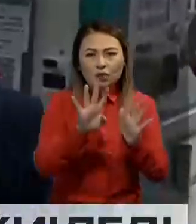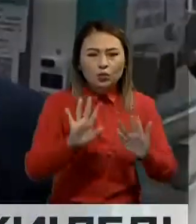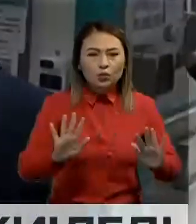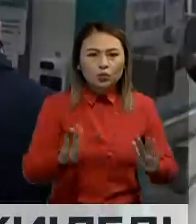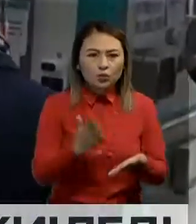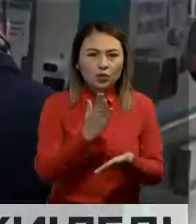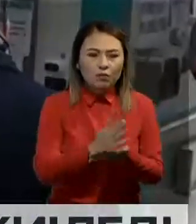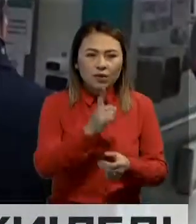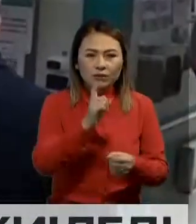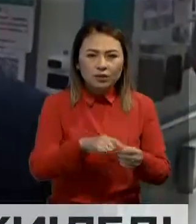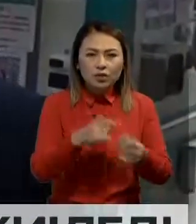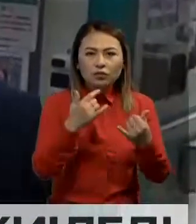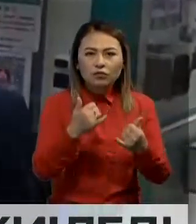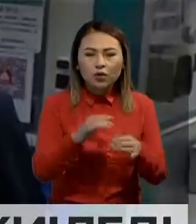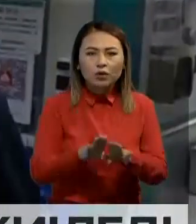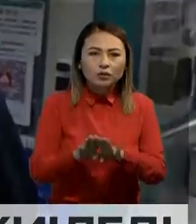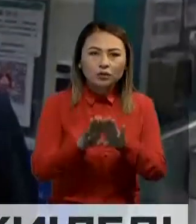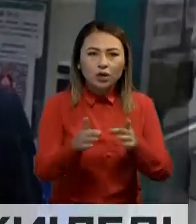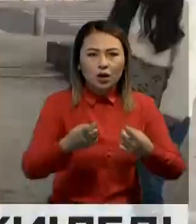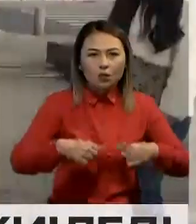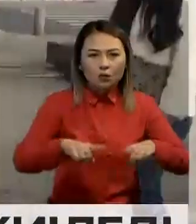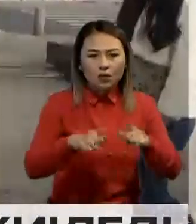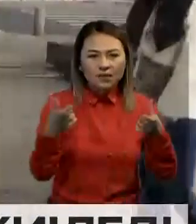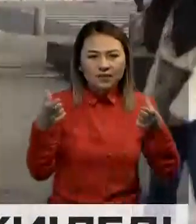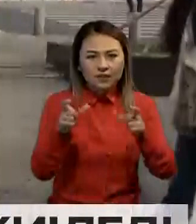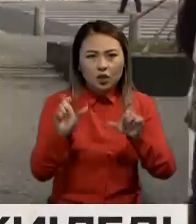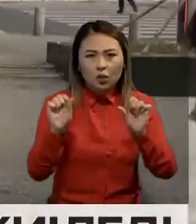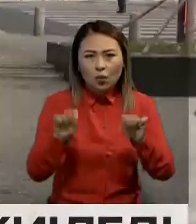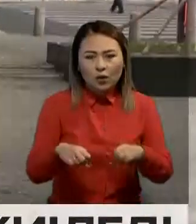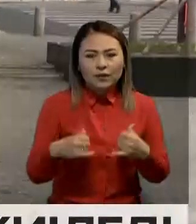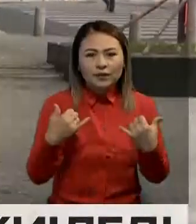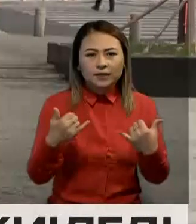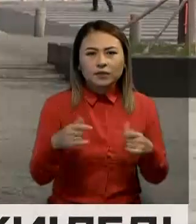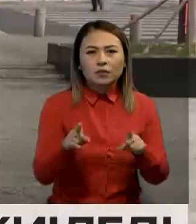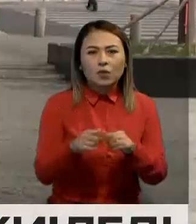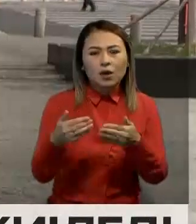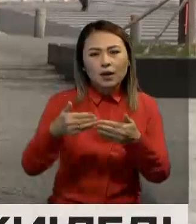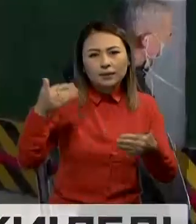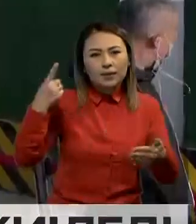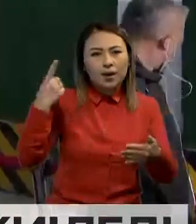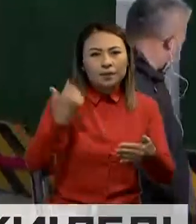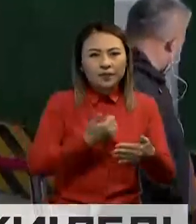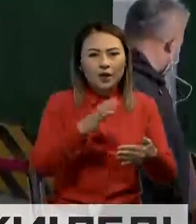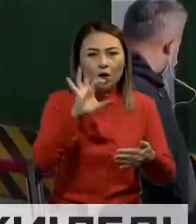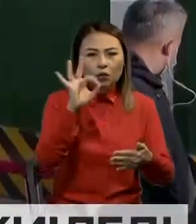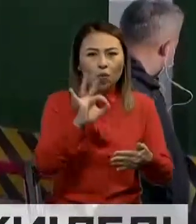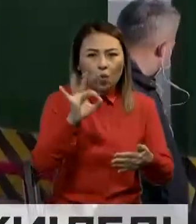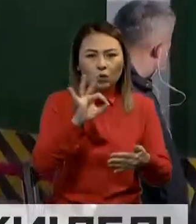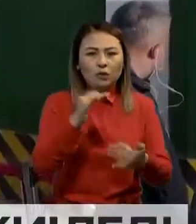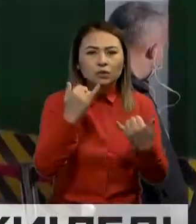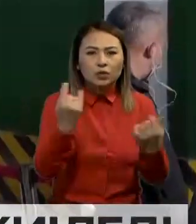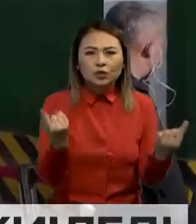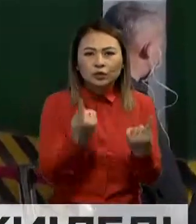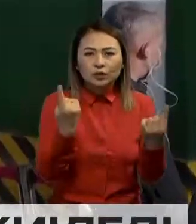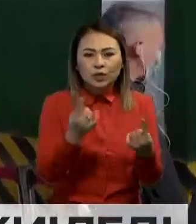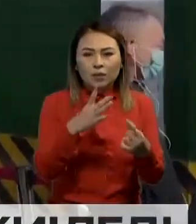тіркелді. Мұндай көрсеткішпен тұтас бір ауданды локдаунға жабуға болады екен. Дегенмен өткен аптада елде нөлдік COVID саясаты жеңілдейді